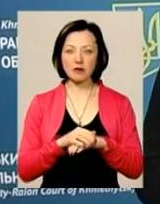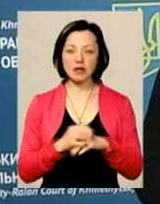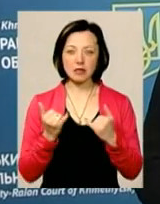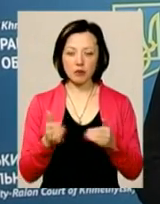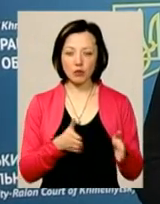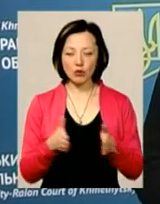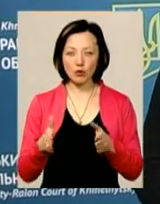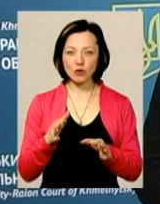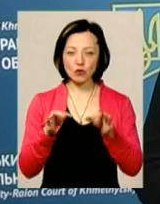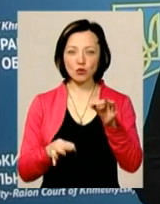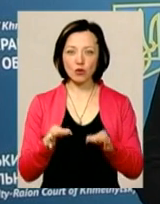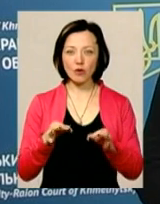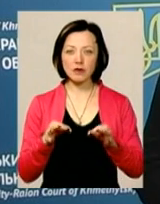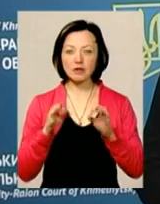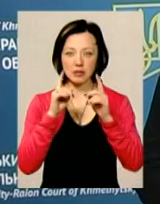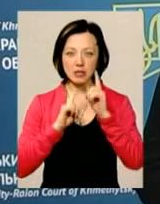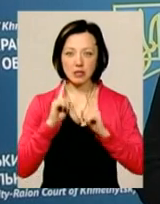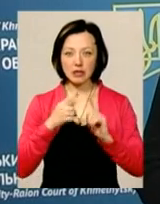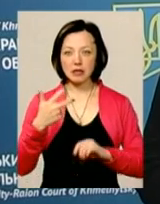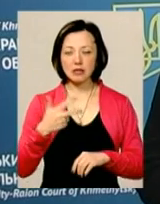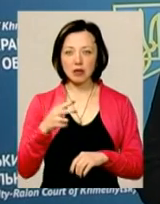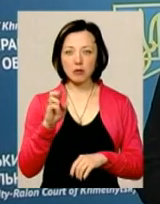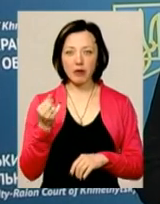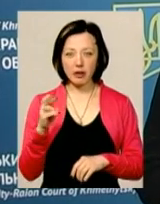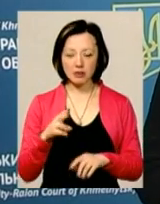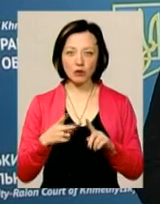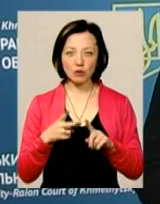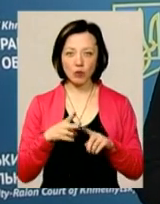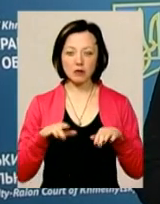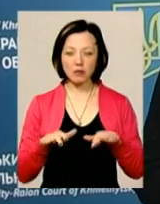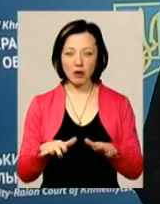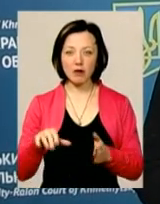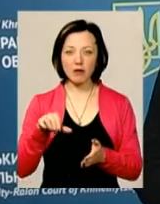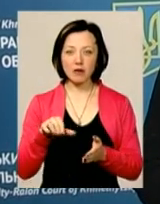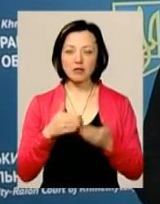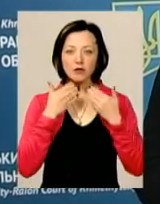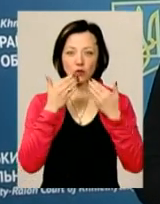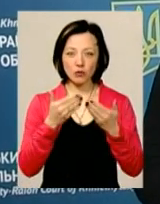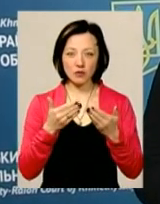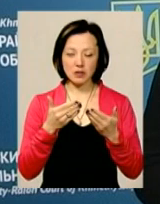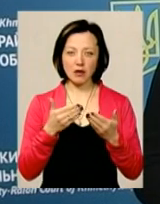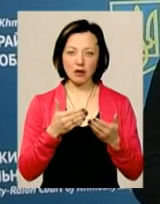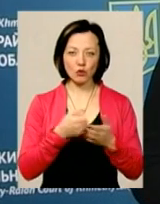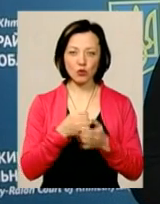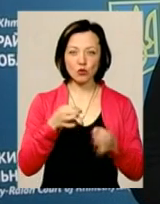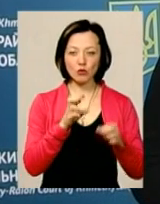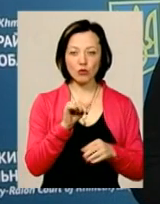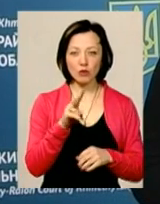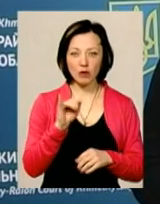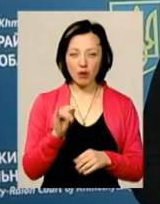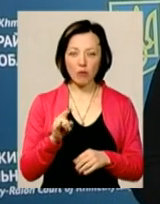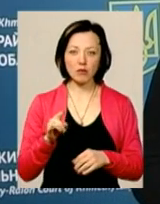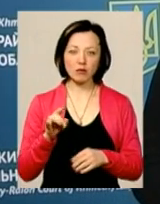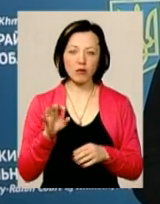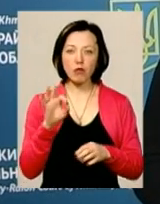Наразі підготовче судове засідання призначено на 30 березня. Також Бурлик звернувся до суду із позовом про визнання недійсним